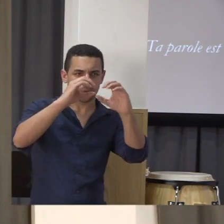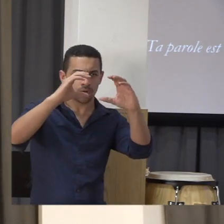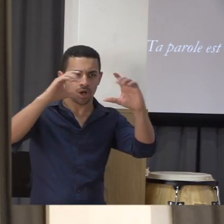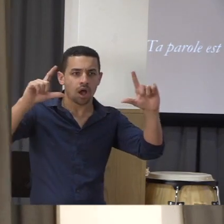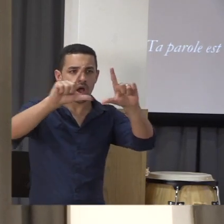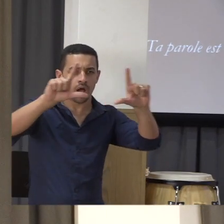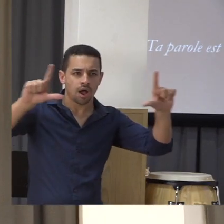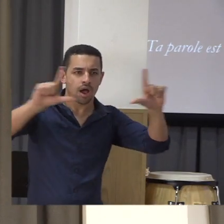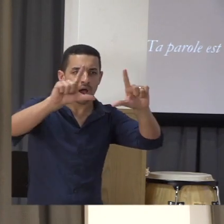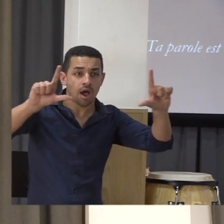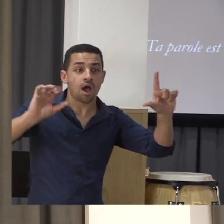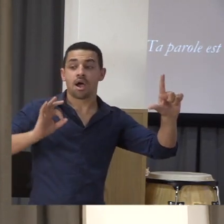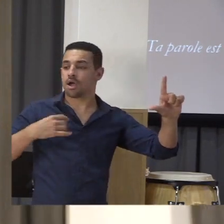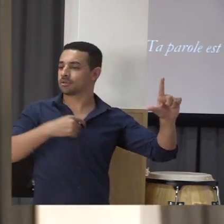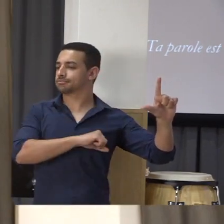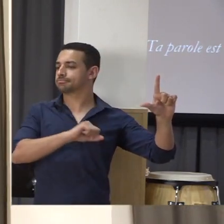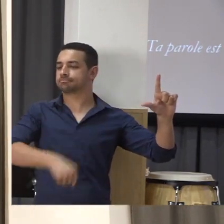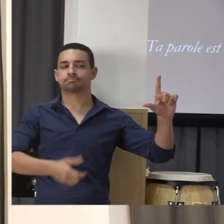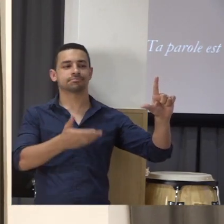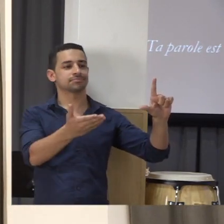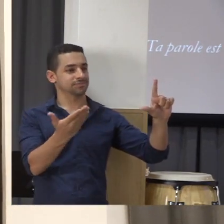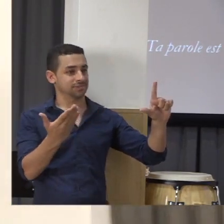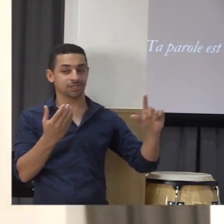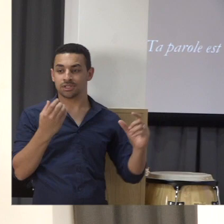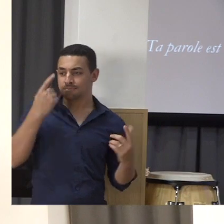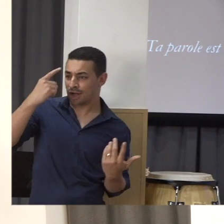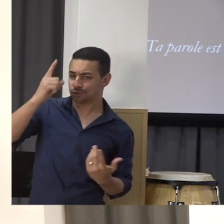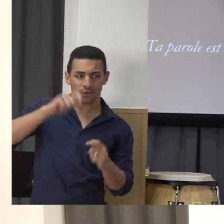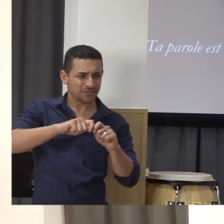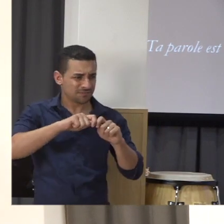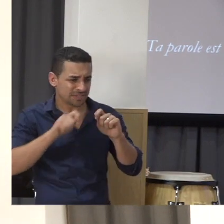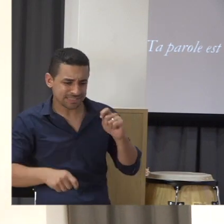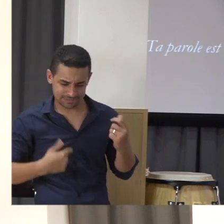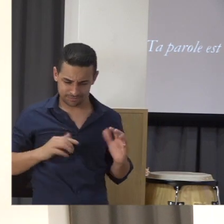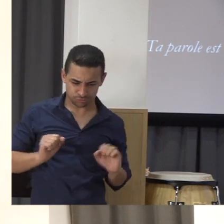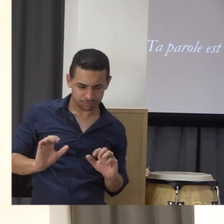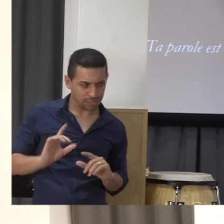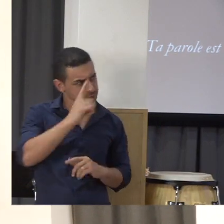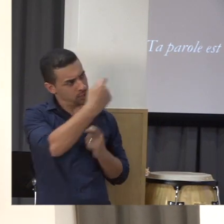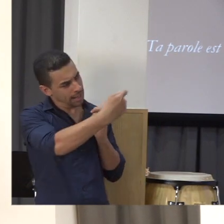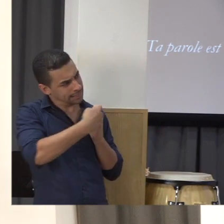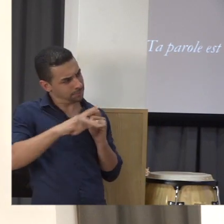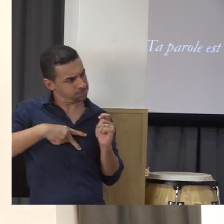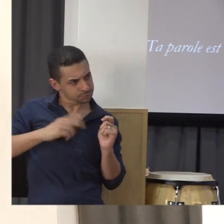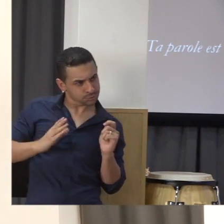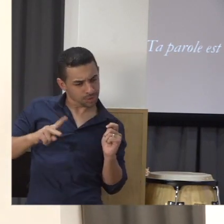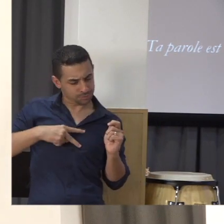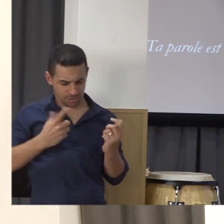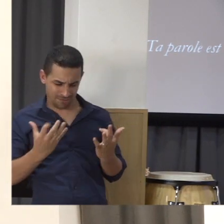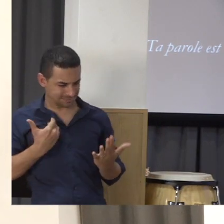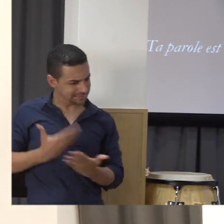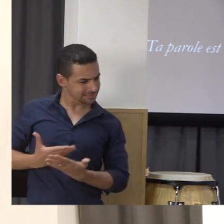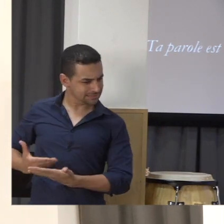progresse. Parce que si je pense que Dieu sera figé et Dieu viendra convenir à mes attentes, à mes